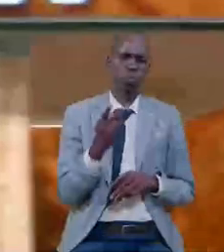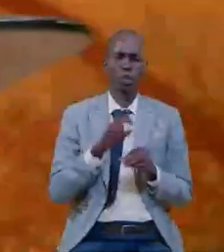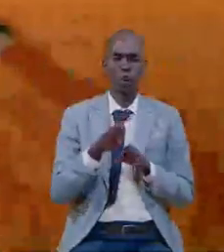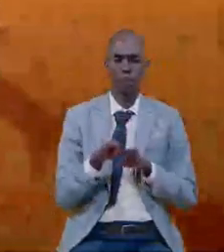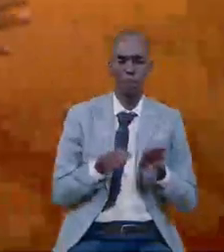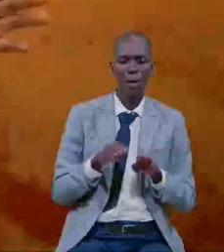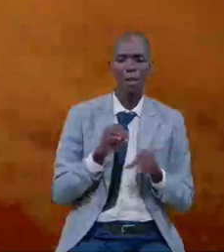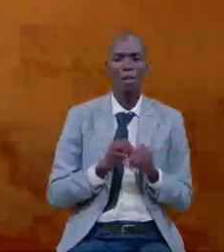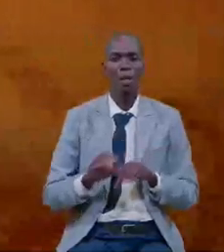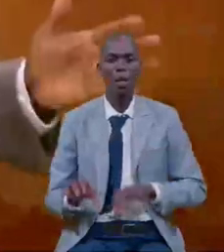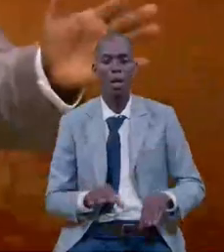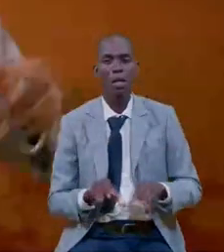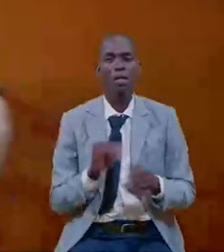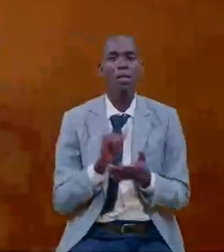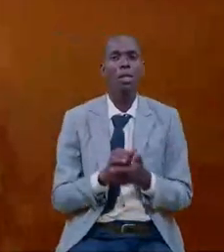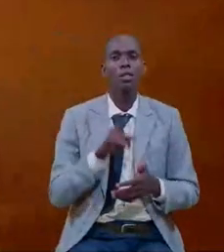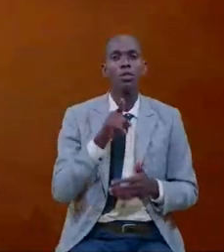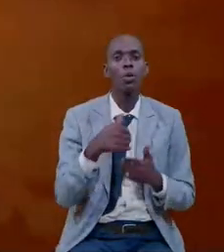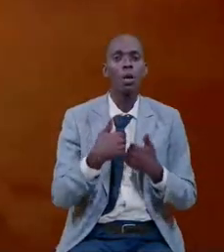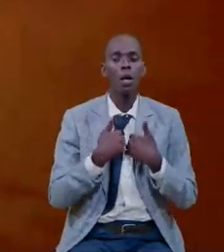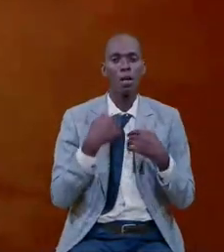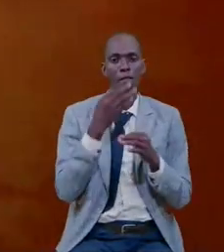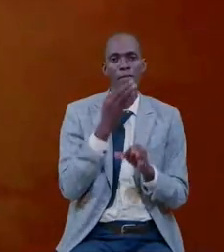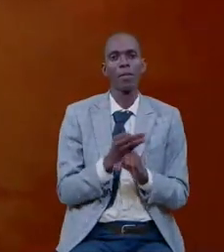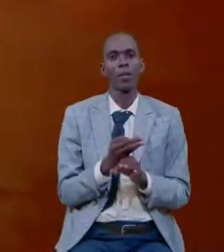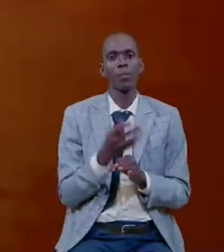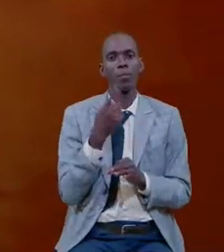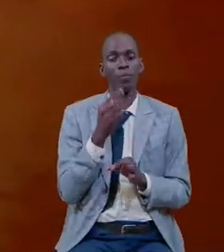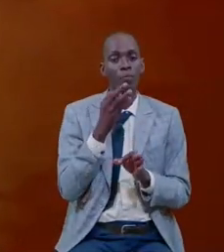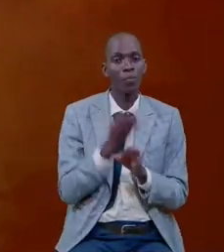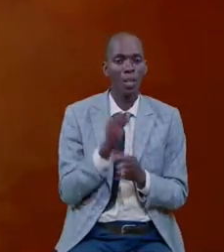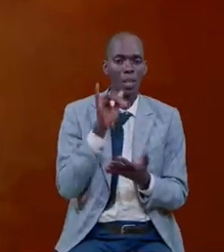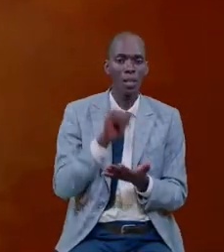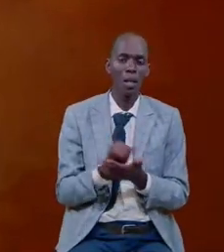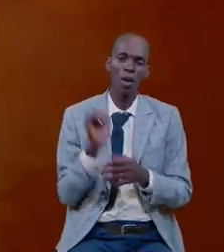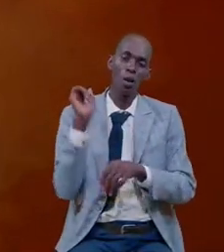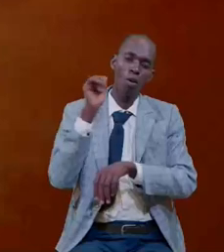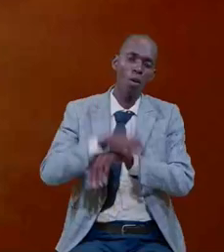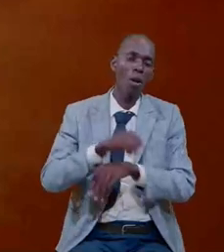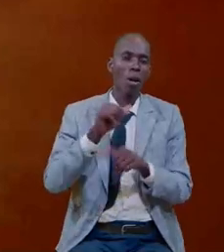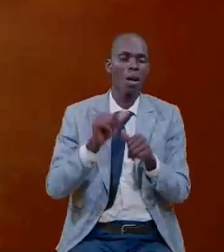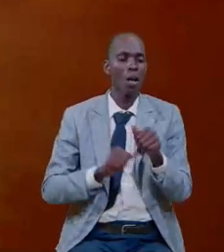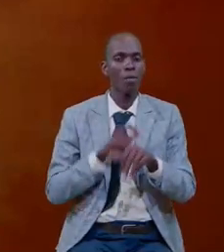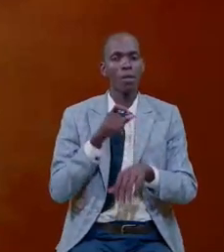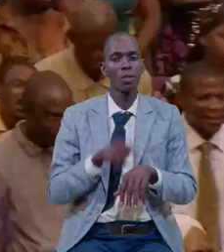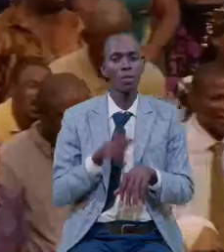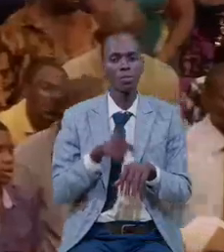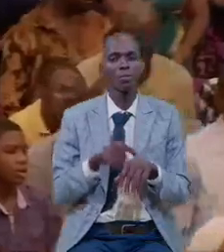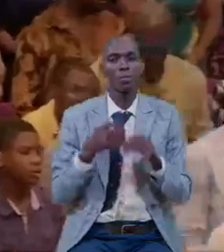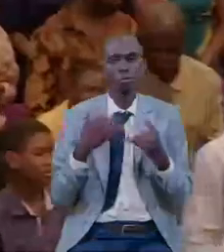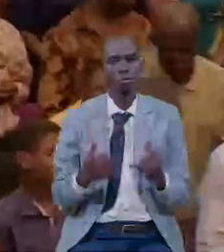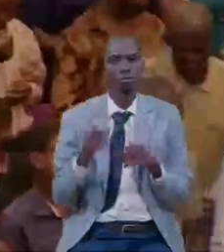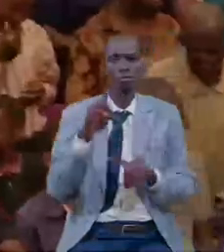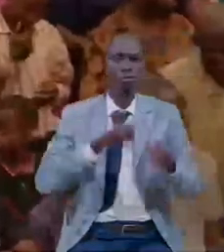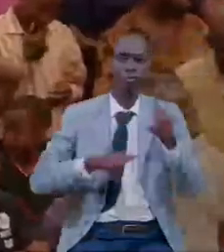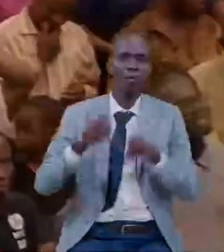votre action que vous avez la foi. La foi qui vient à tout moment. Ouvrez la